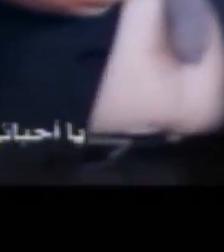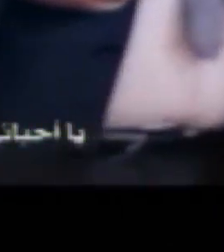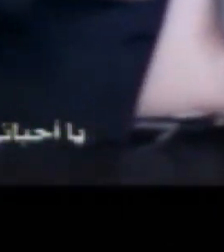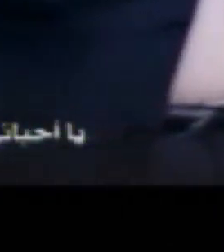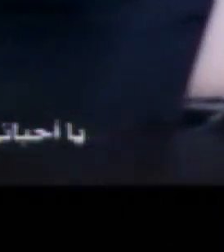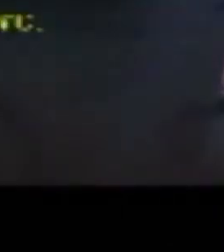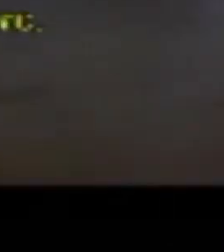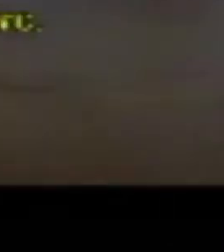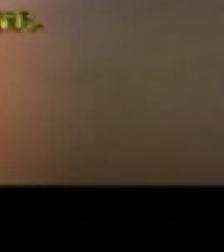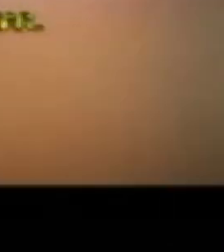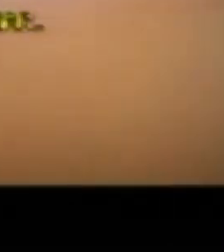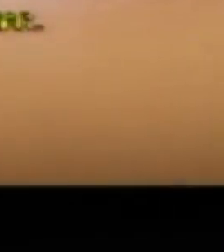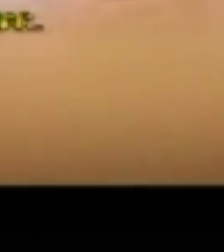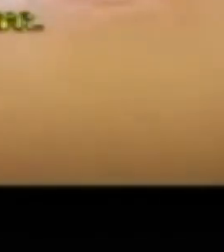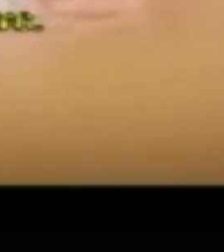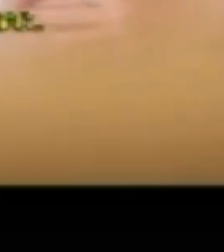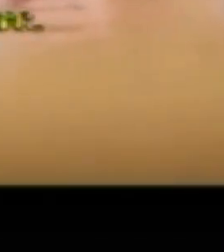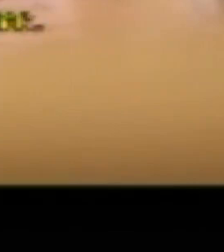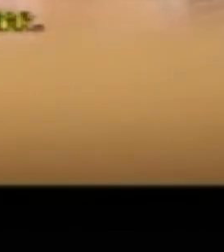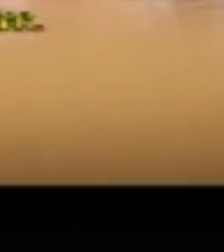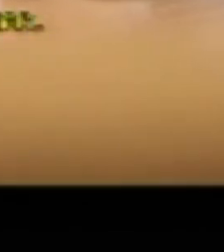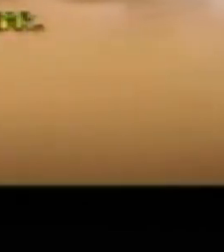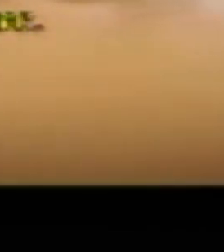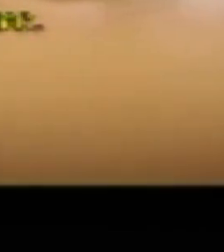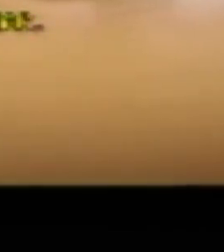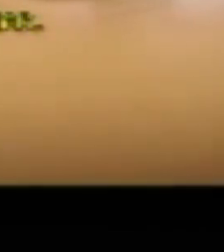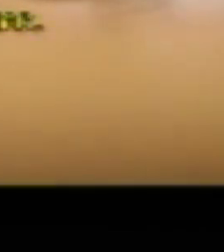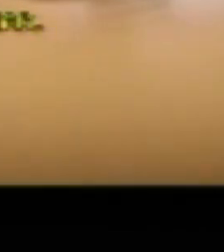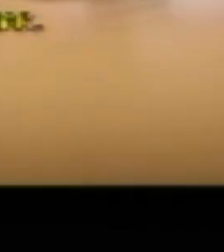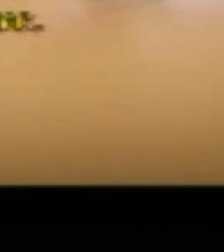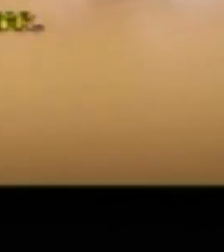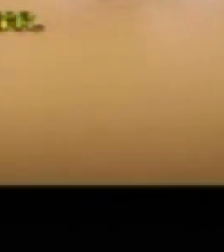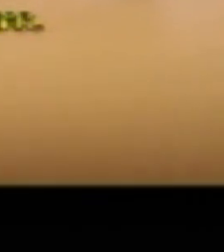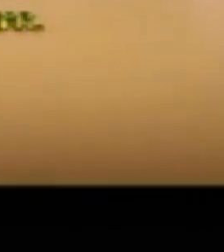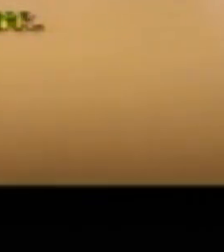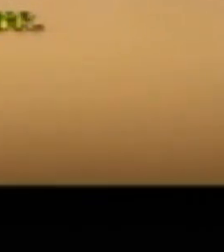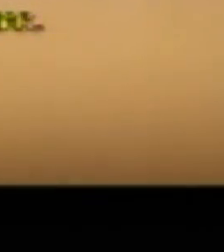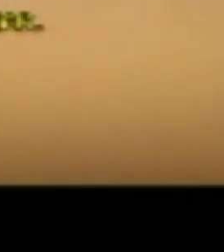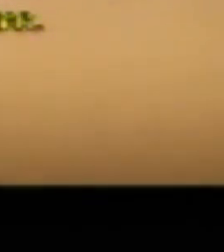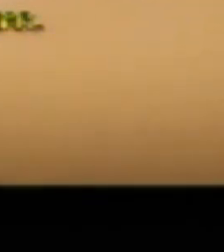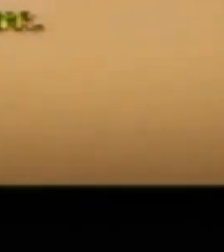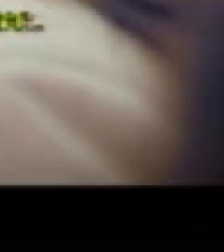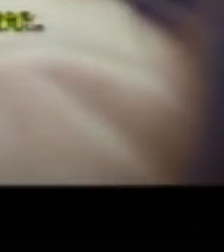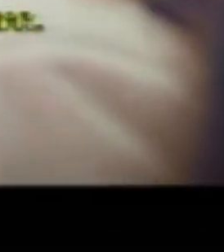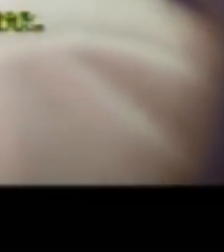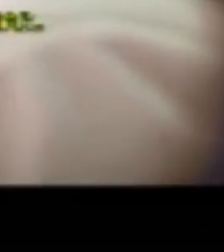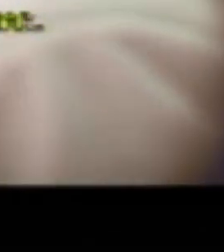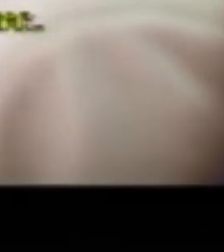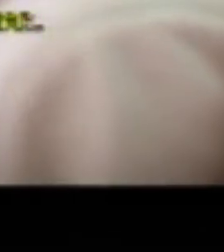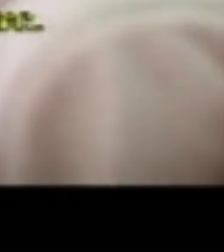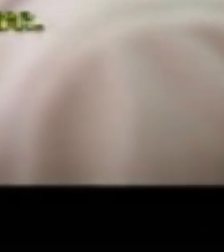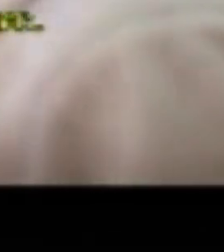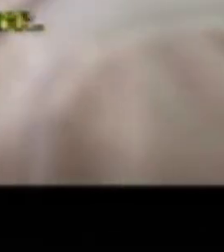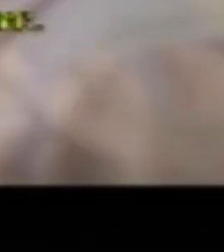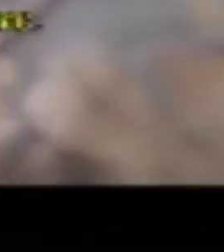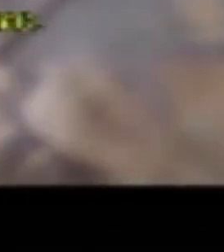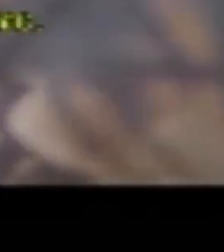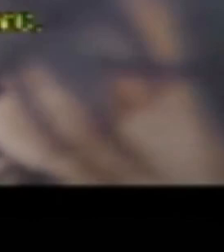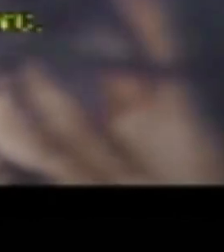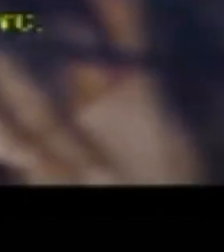يسوع طابت ريس امس صب